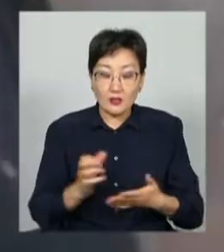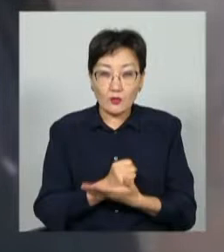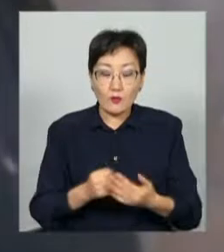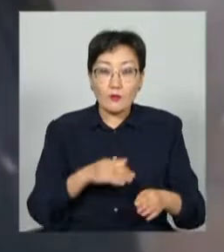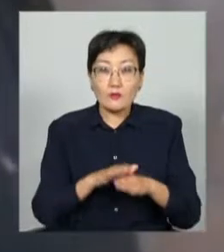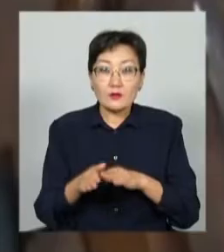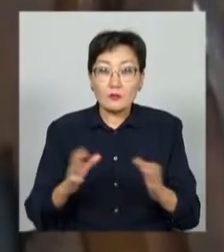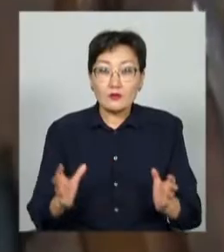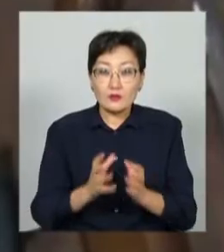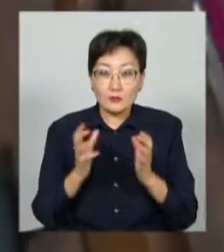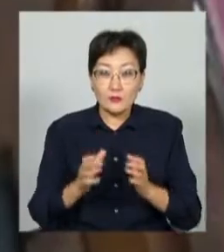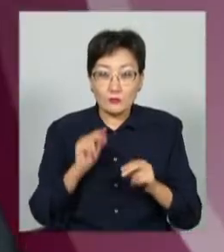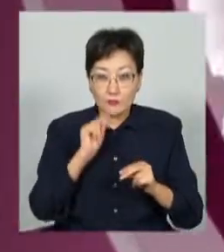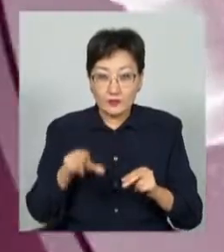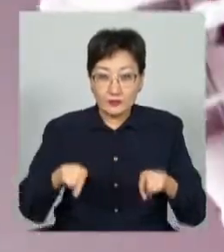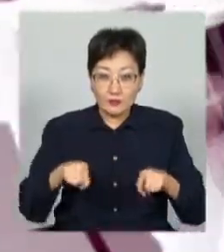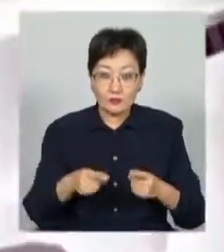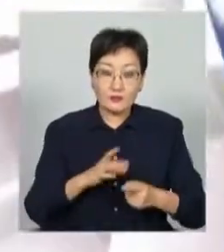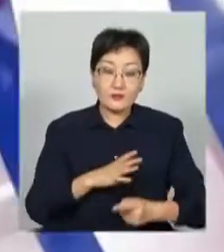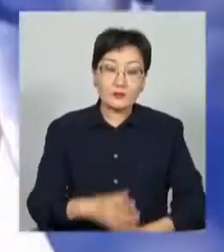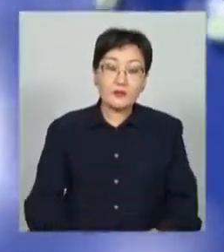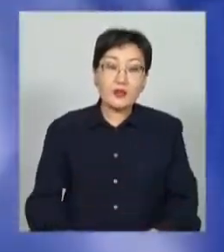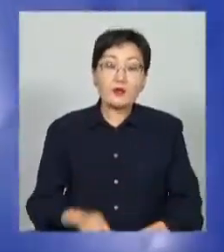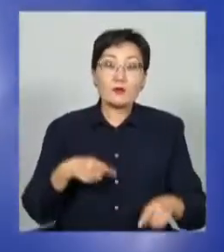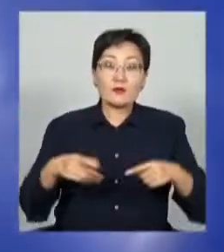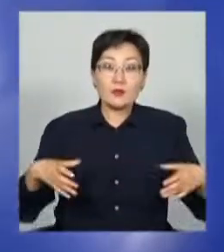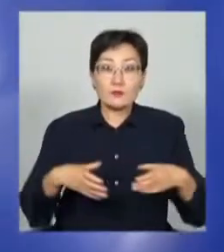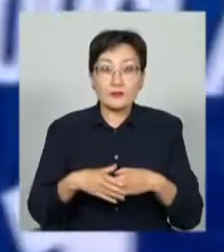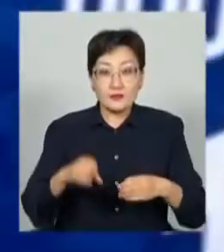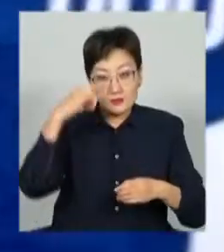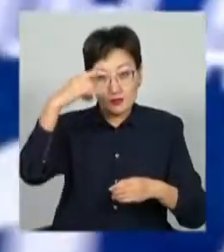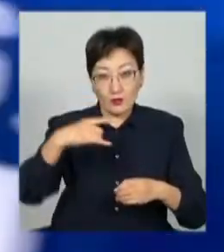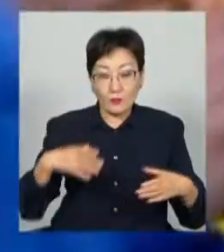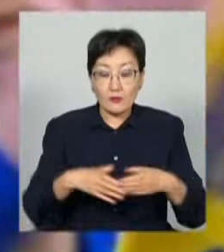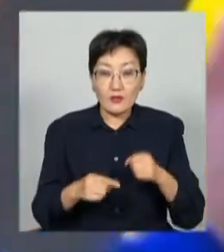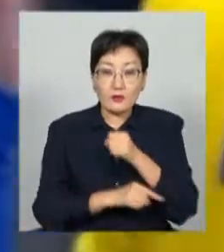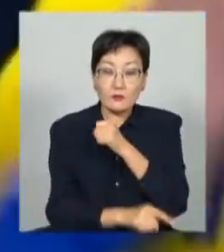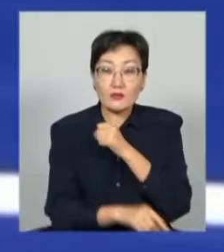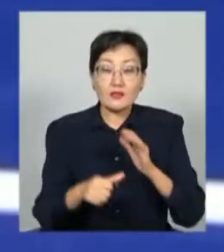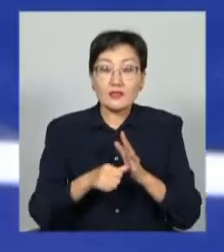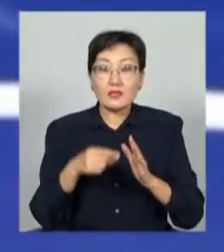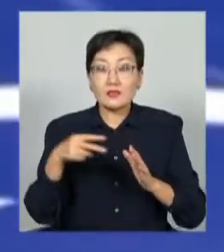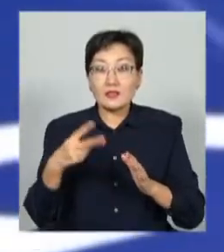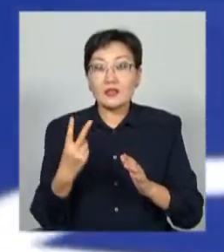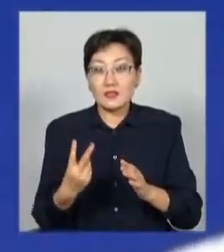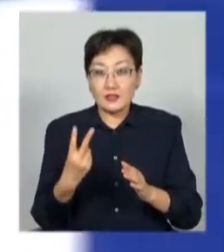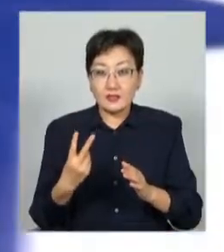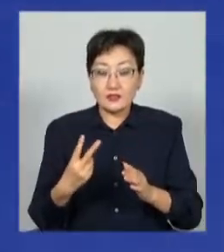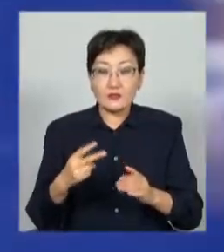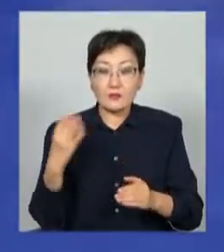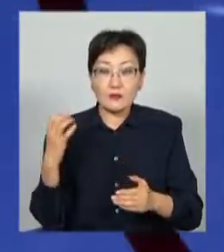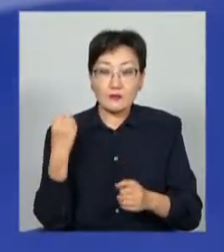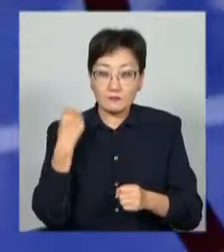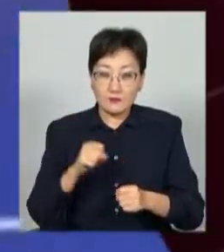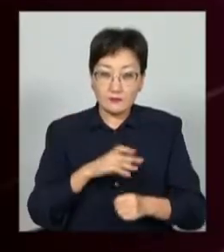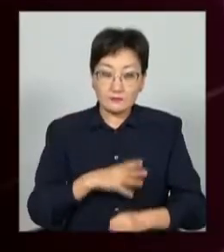сақтап келген күдіктілер қолға түскен. Футзалдан Қазақстан құрамасы Финляндияны 6-2 есебімен ұтып, топтың көш басына